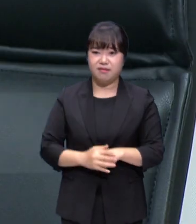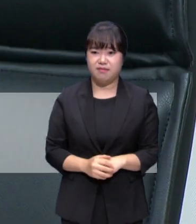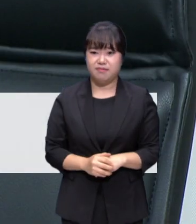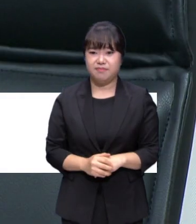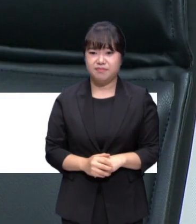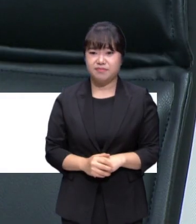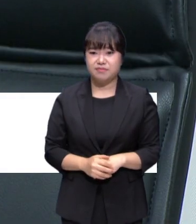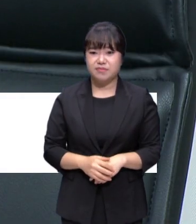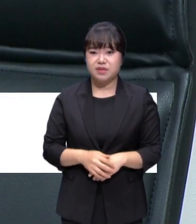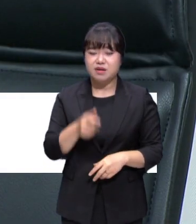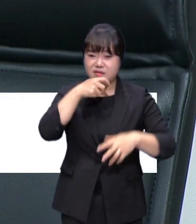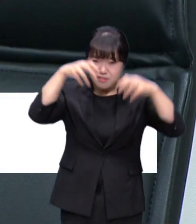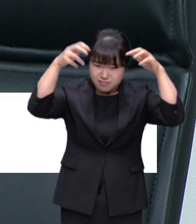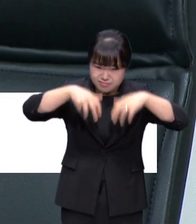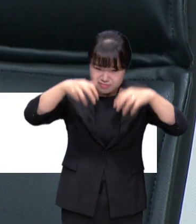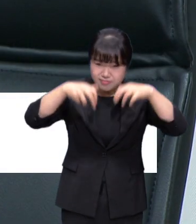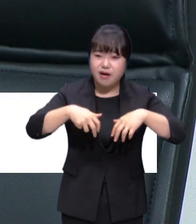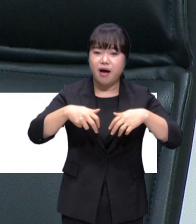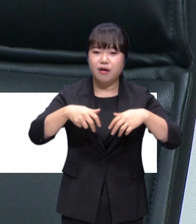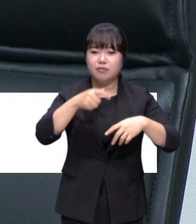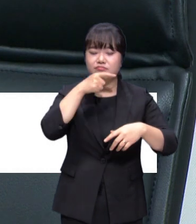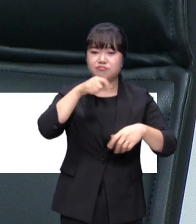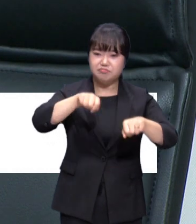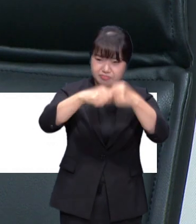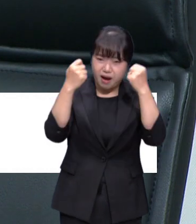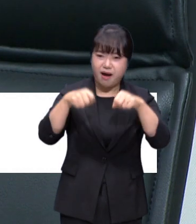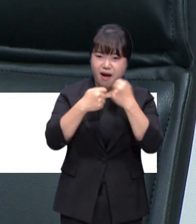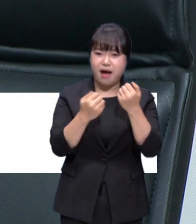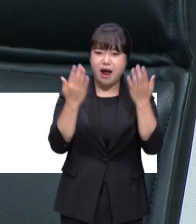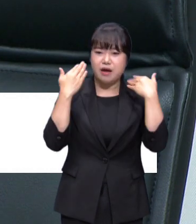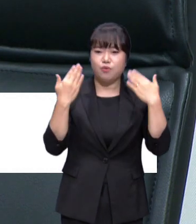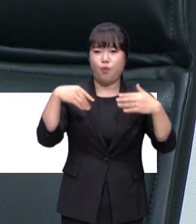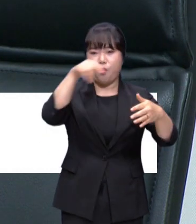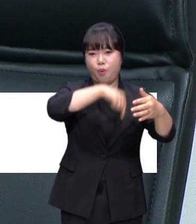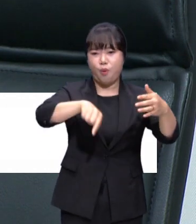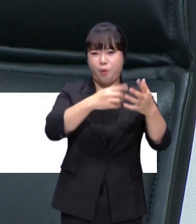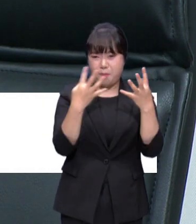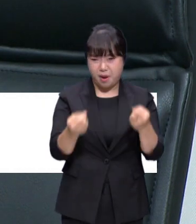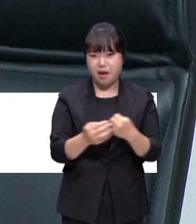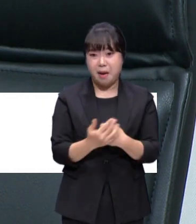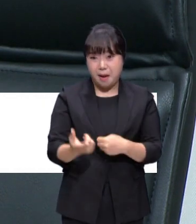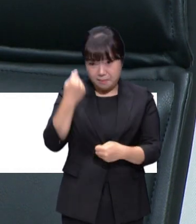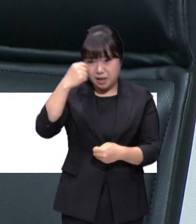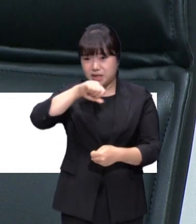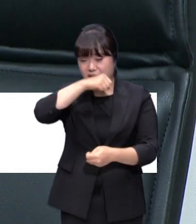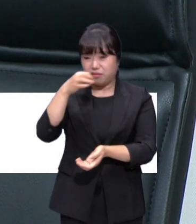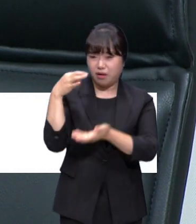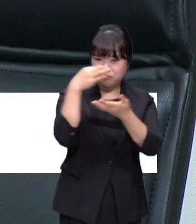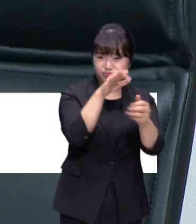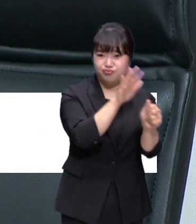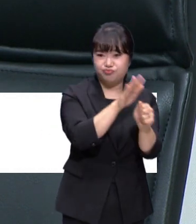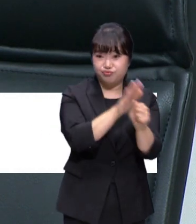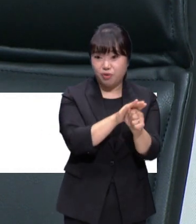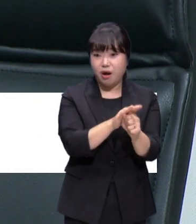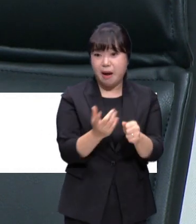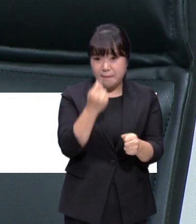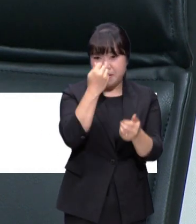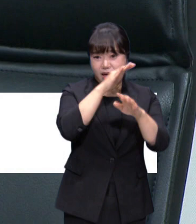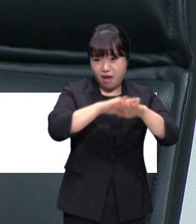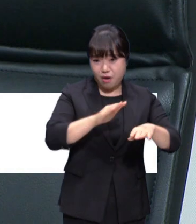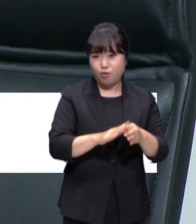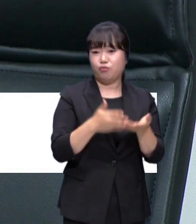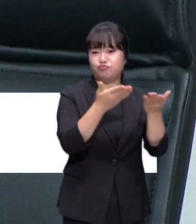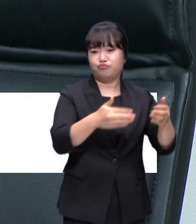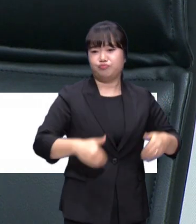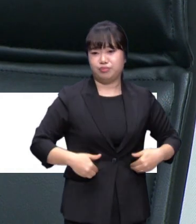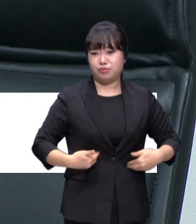수해 피해 입은 학교들이 굉장히 많이 있음에도 불구하고 그 수해 복구비를 빨리 추경해서 더 증액해서 내려보내야